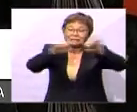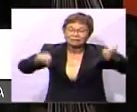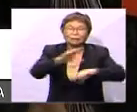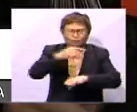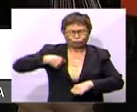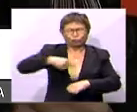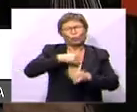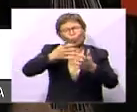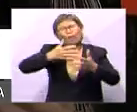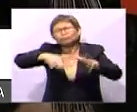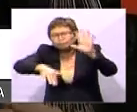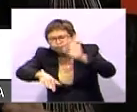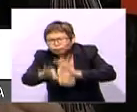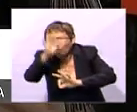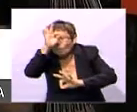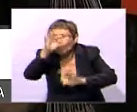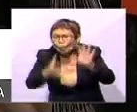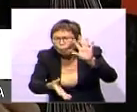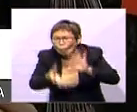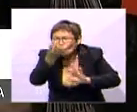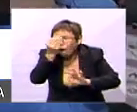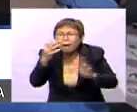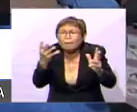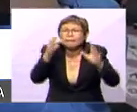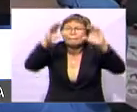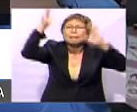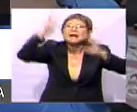we want to find a Malaysian lifestyle.